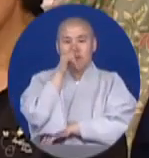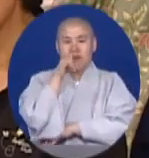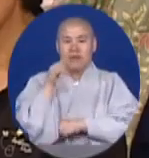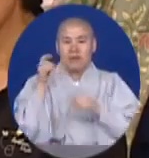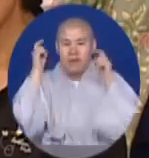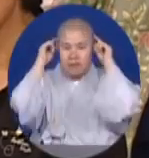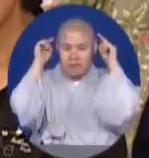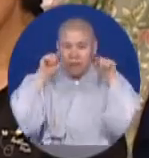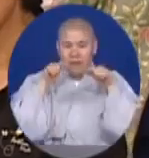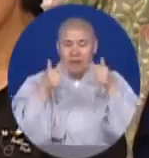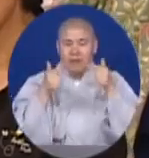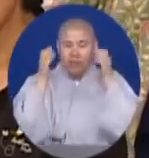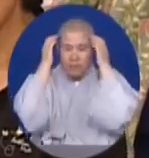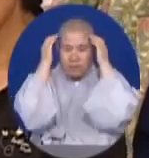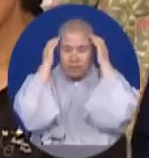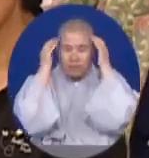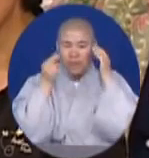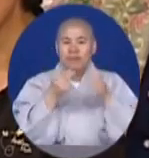없습니다.